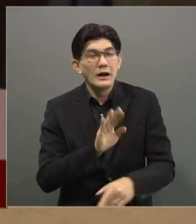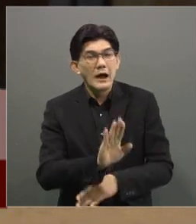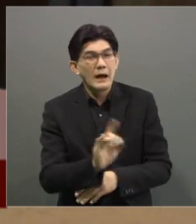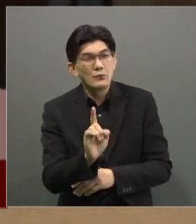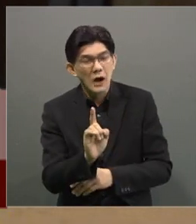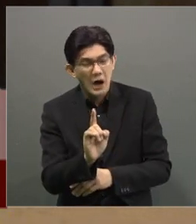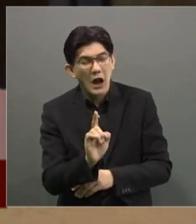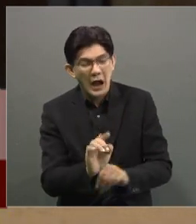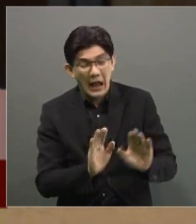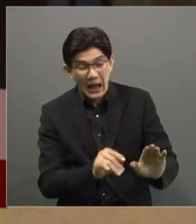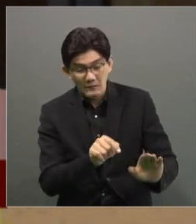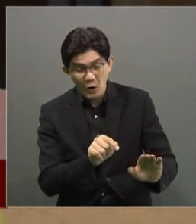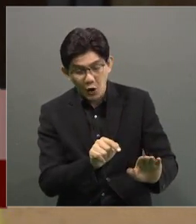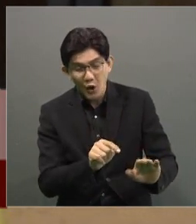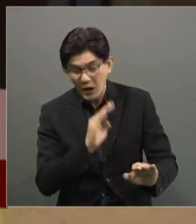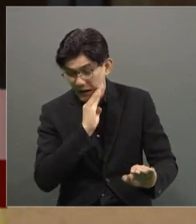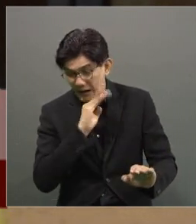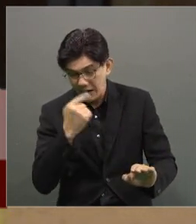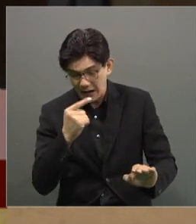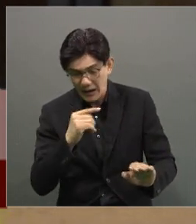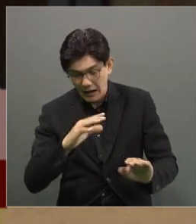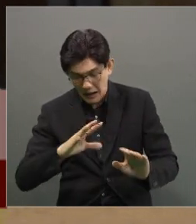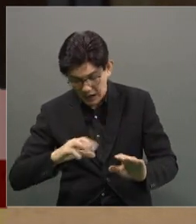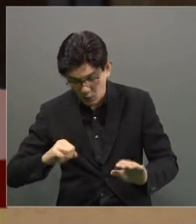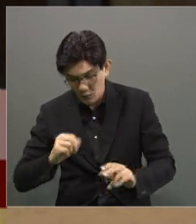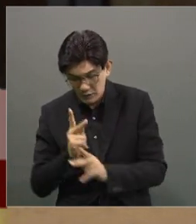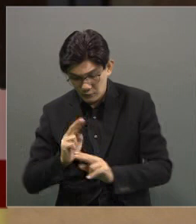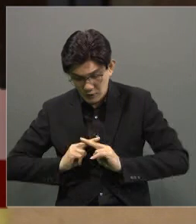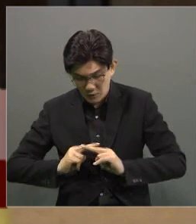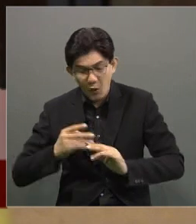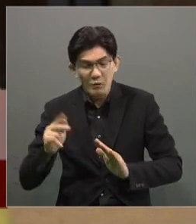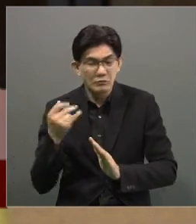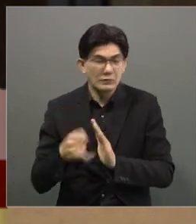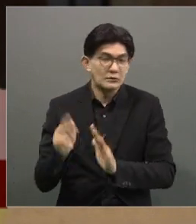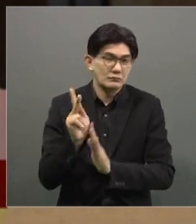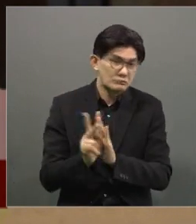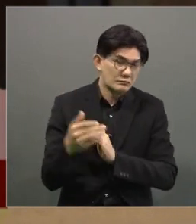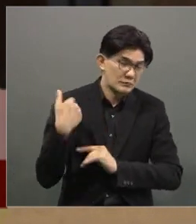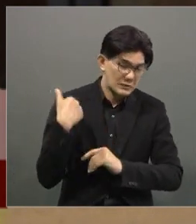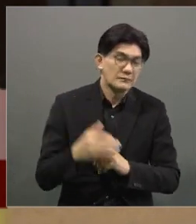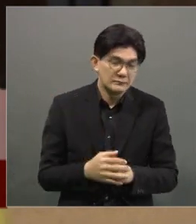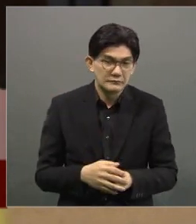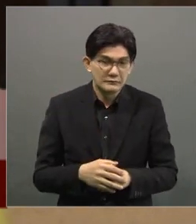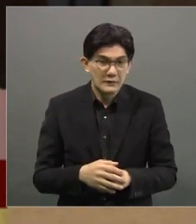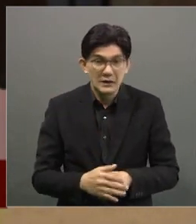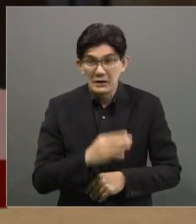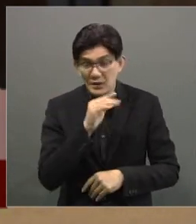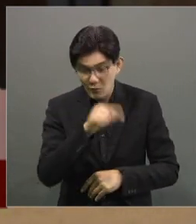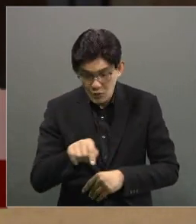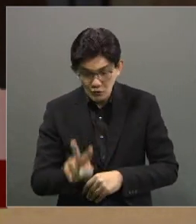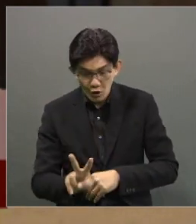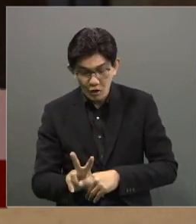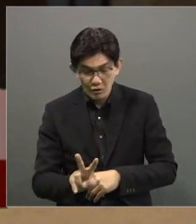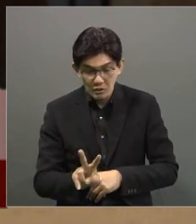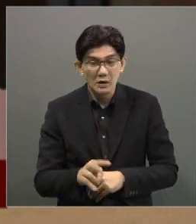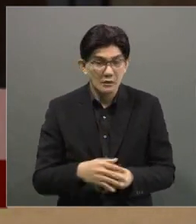ามีความผิดก็จะมีบทลงโทษตามกฎหมายครอบครองมีความผิดตามกฎหมายนะครับแต่วรรคสองเขาไปเขียนอย่างนี้บอก